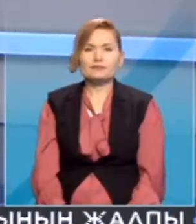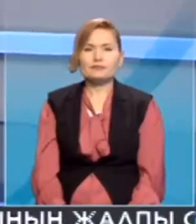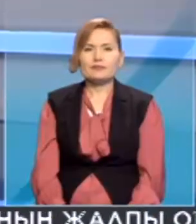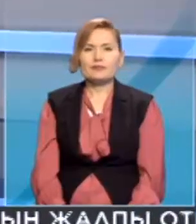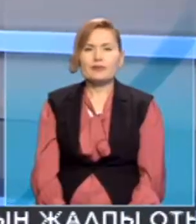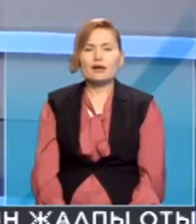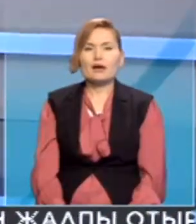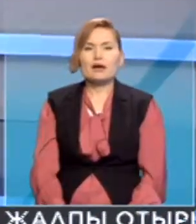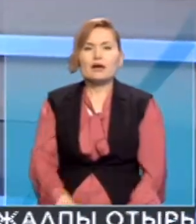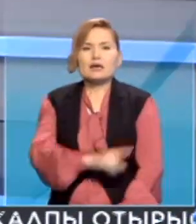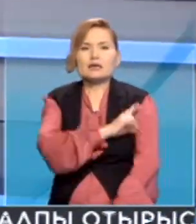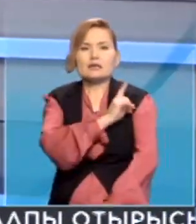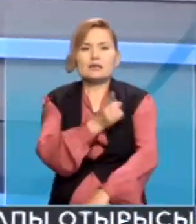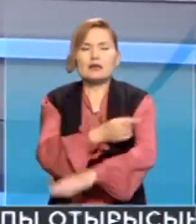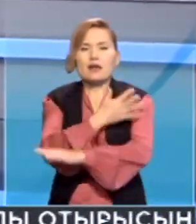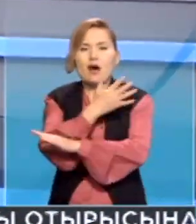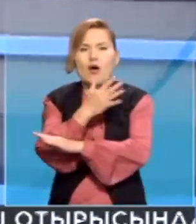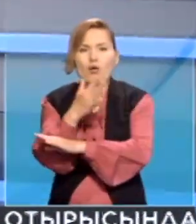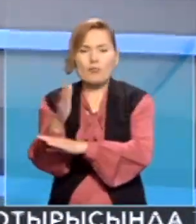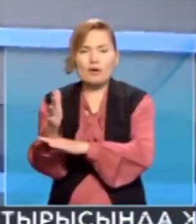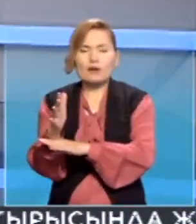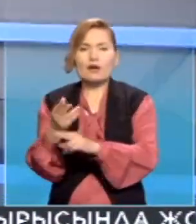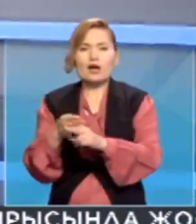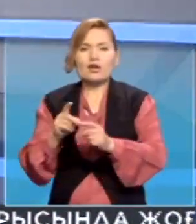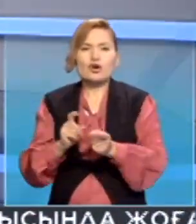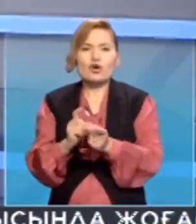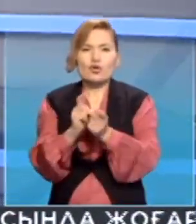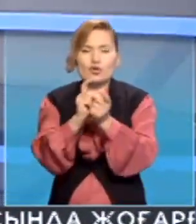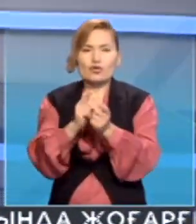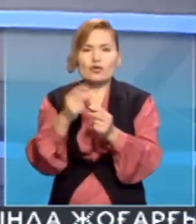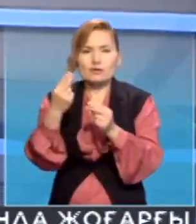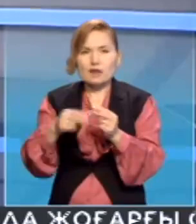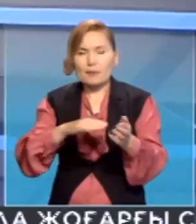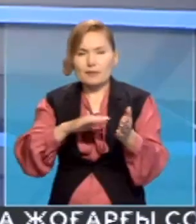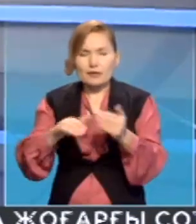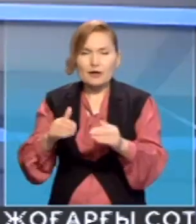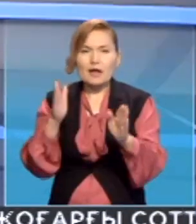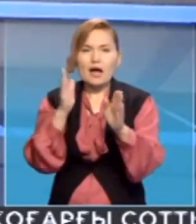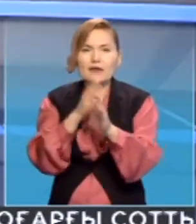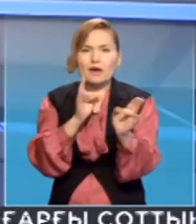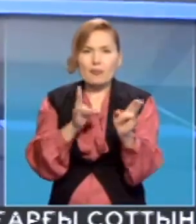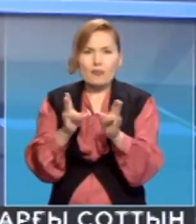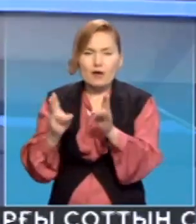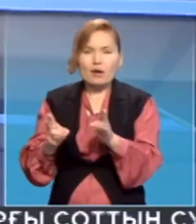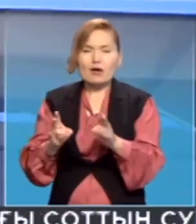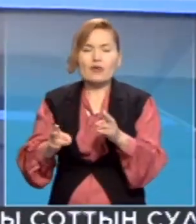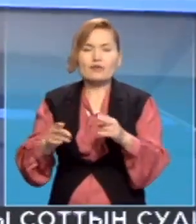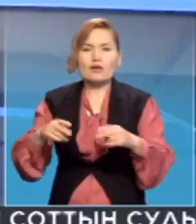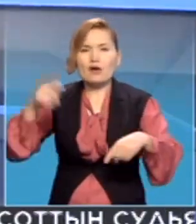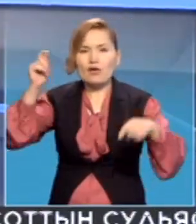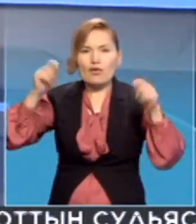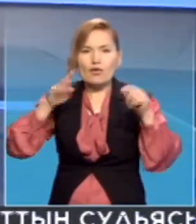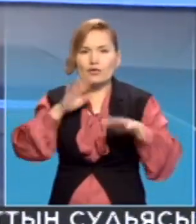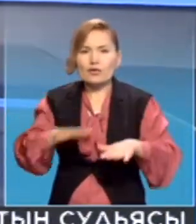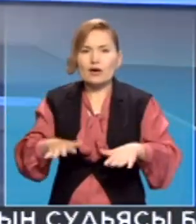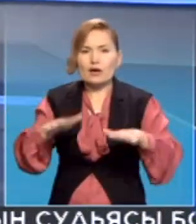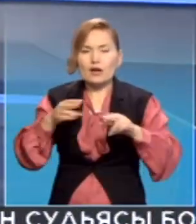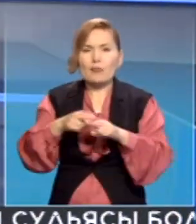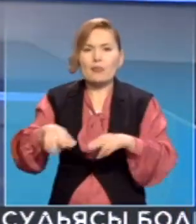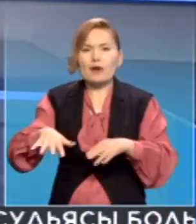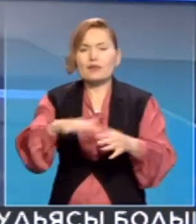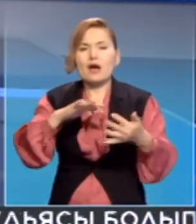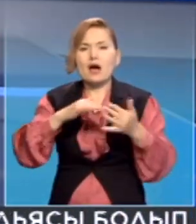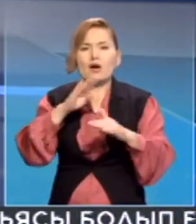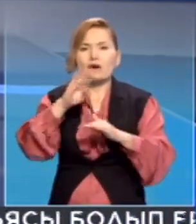Жақында ғана алапат орман өртімен күрескен Түркияда тағы бір табиғи апат. Елдің бірнеше аймағында нөсер жауынның арты селге ұласып, елді мекендер